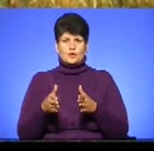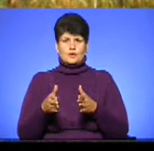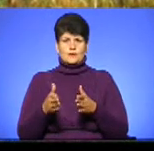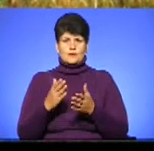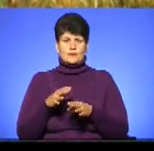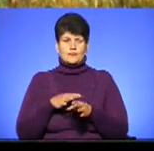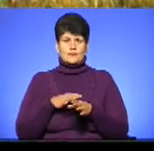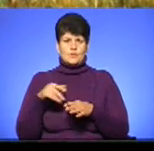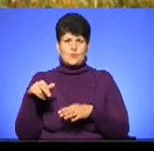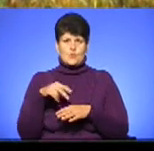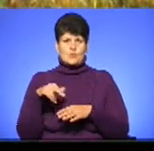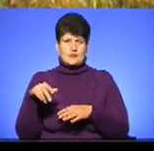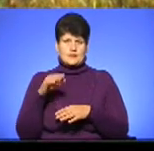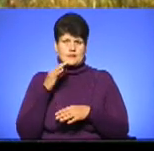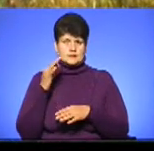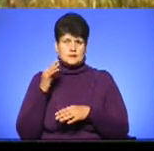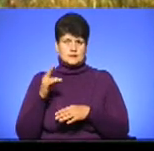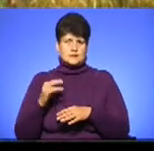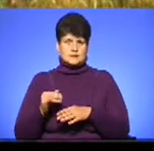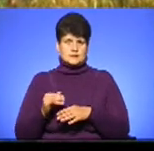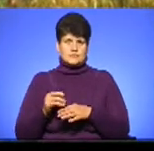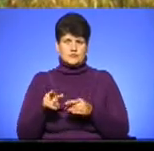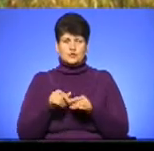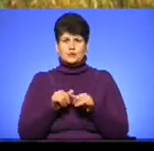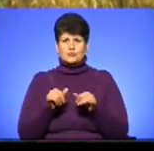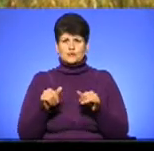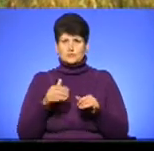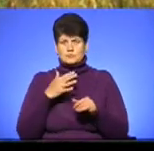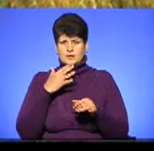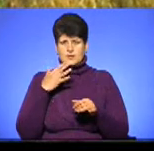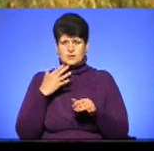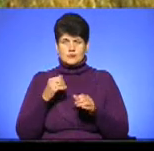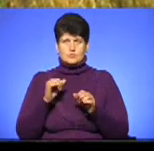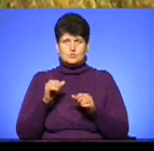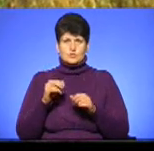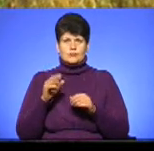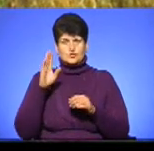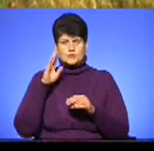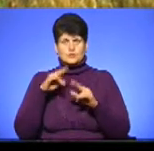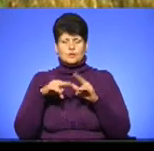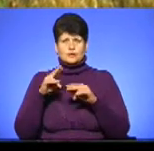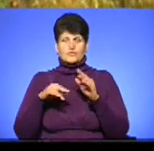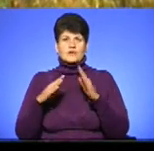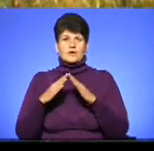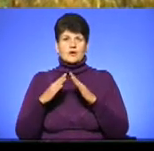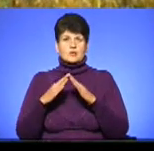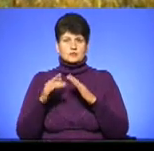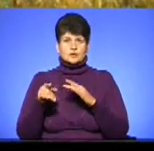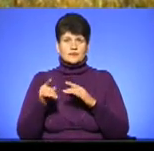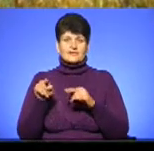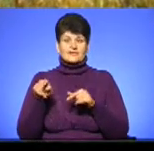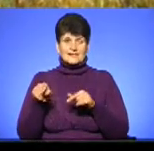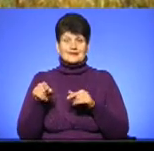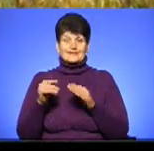лисиці. Не всі розмножили, там десь сказали, що чоловік побудував всі хати. І вони в ті